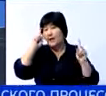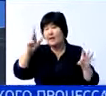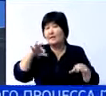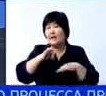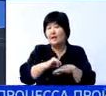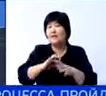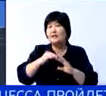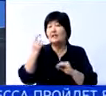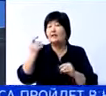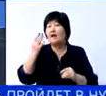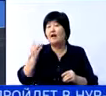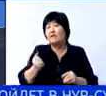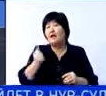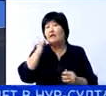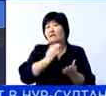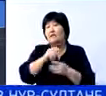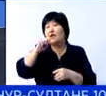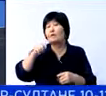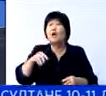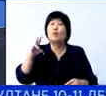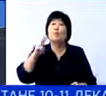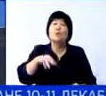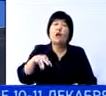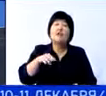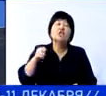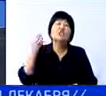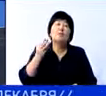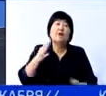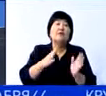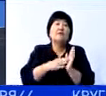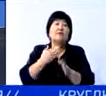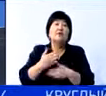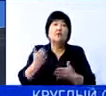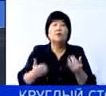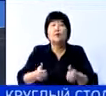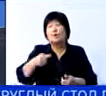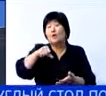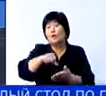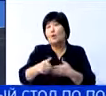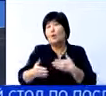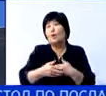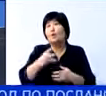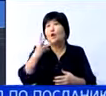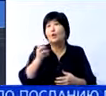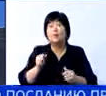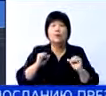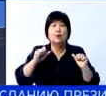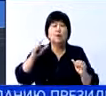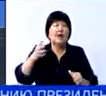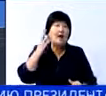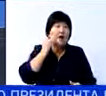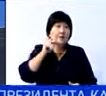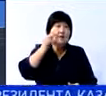организатора сельского хозяйства, ветерана войны Мурали Шаменова. В 9 весовых категориях в турнире приняли участие около 300 спортсменов из